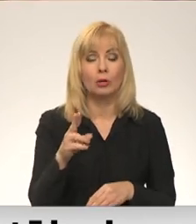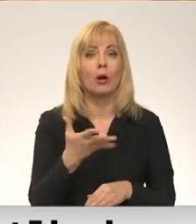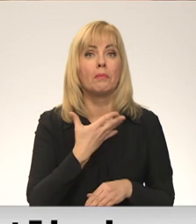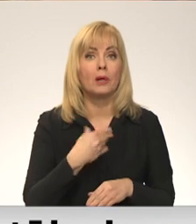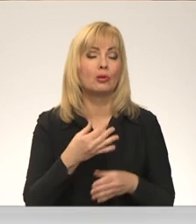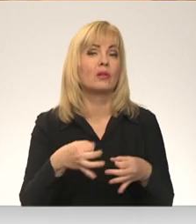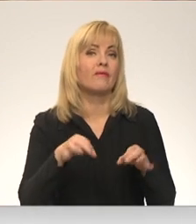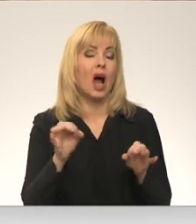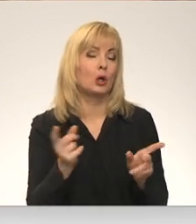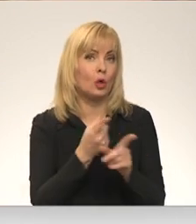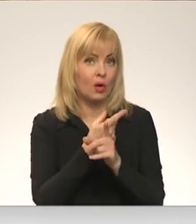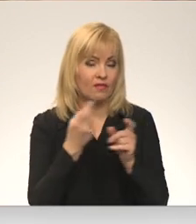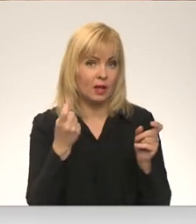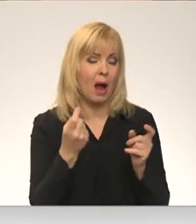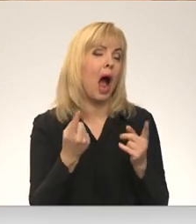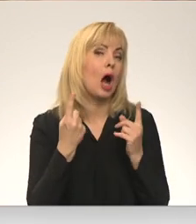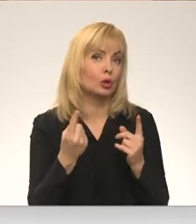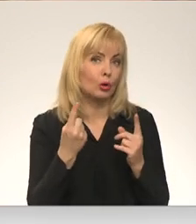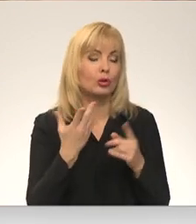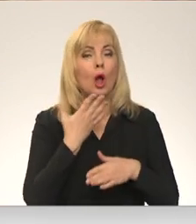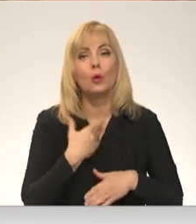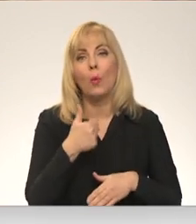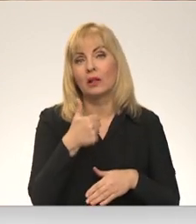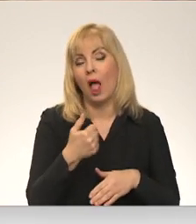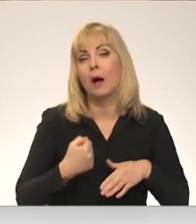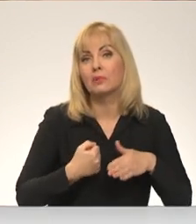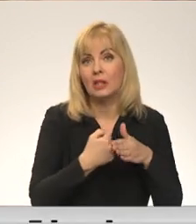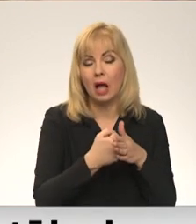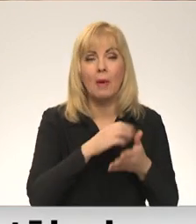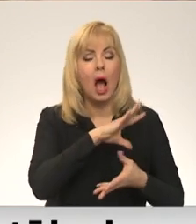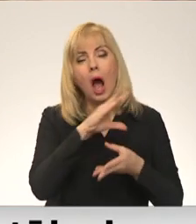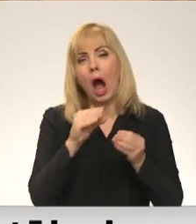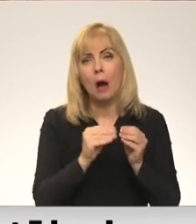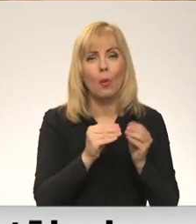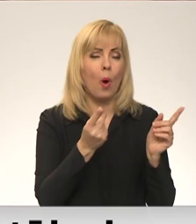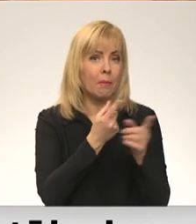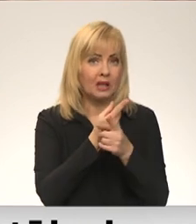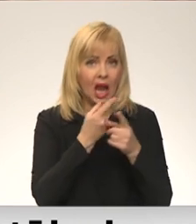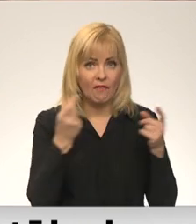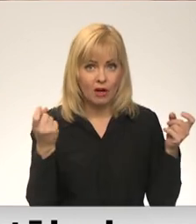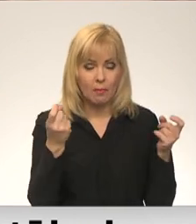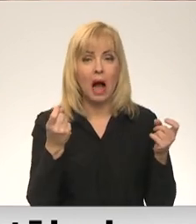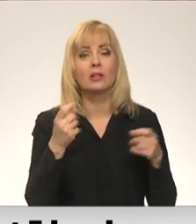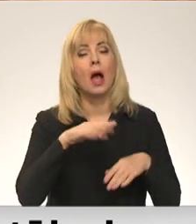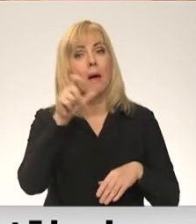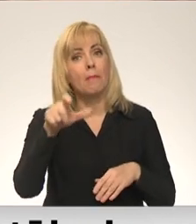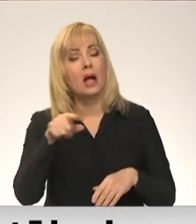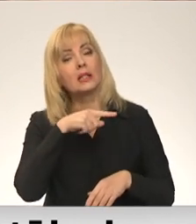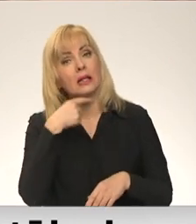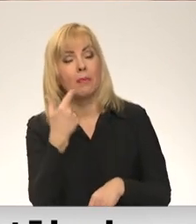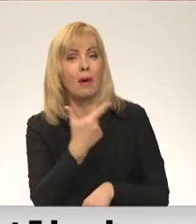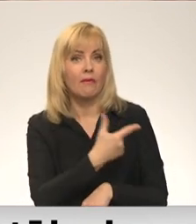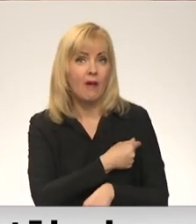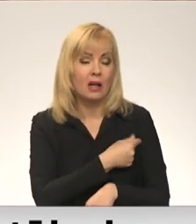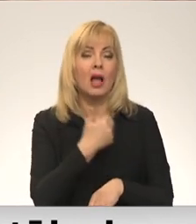aktualizētu informāciju, un tas tiešām ir labs tāds mums atbalsts. Tiek apkopota informācija, tad, vai pacients ir vakcinēts,